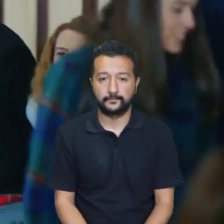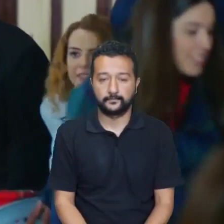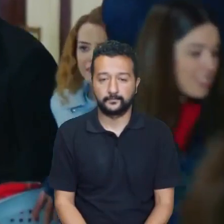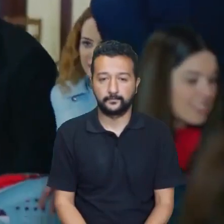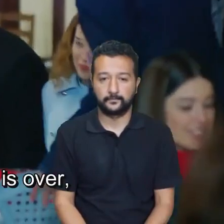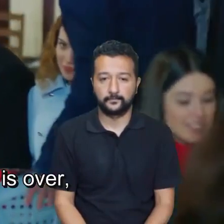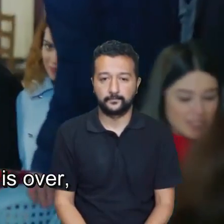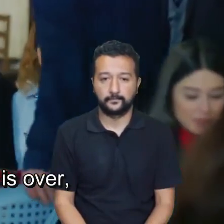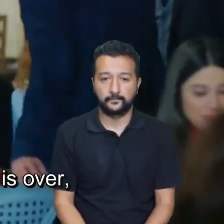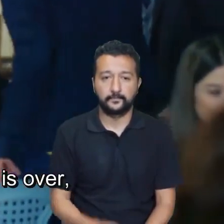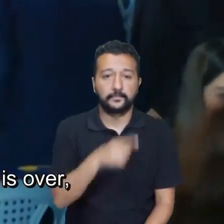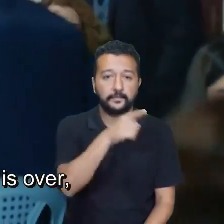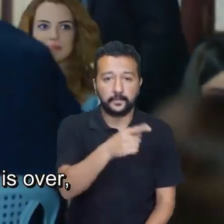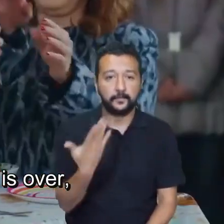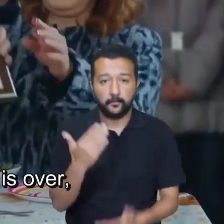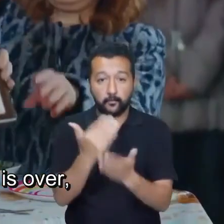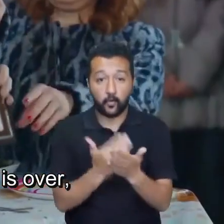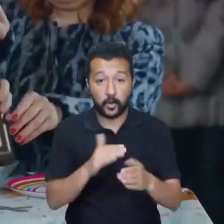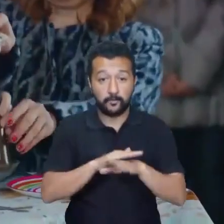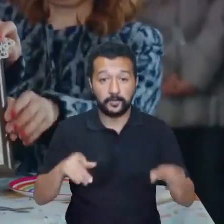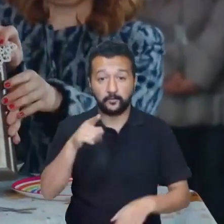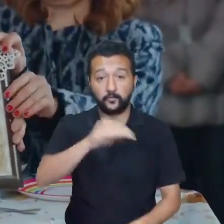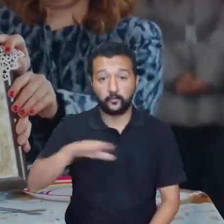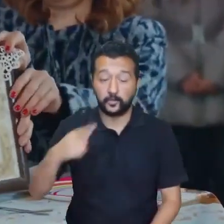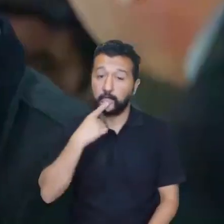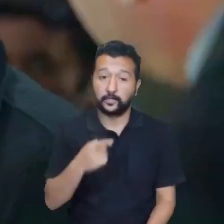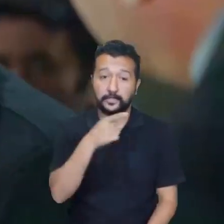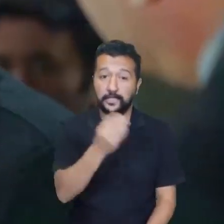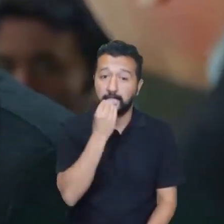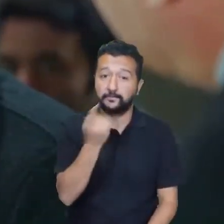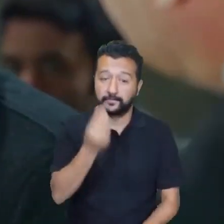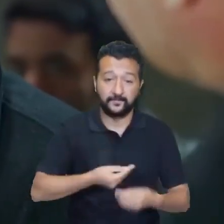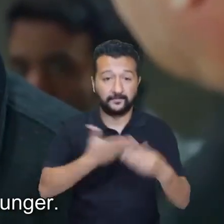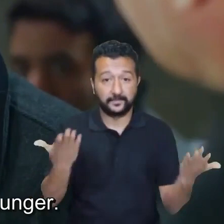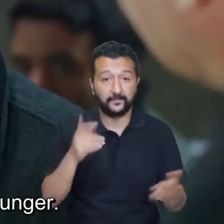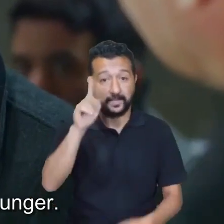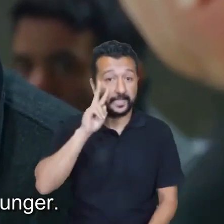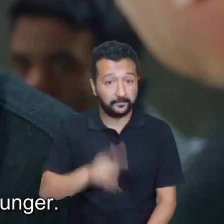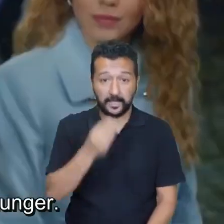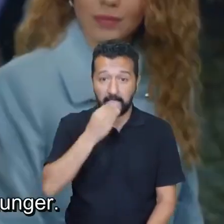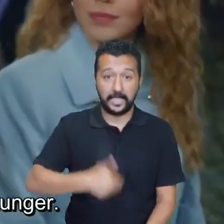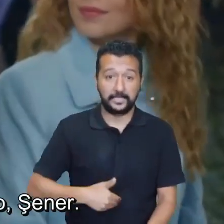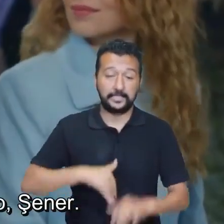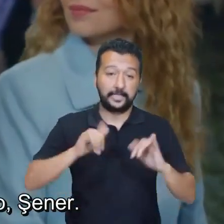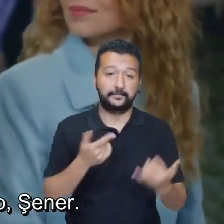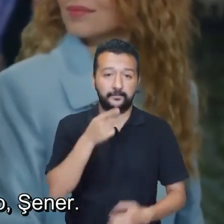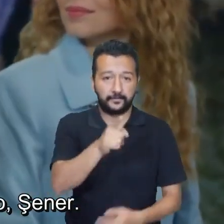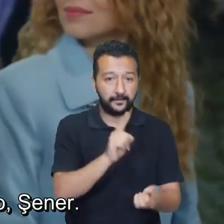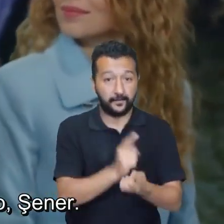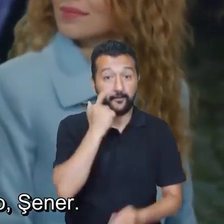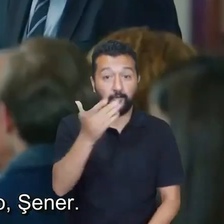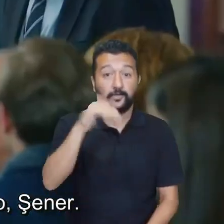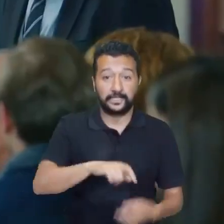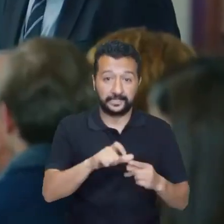oturdu. Güzelim, merasim bittiyse şu çocuklara söyleyin de yiyecek bir şey dağıtsınlar ya. Vallahi ölüyoruz açlıktan. Sen de hoş